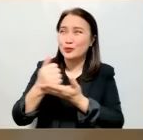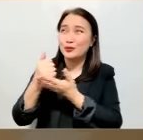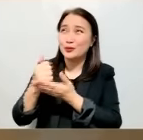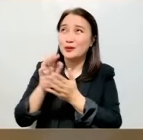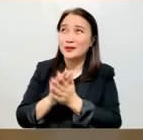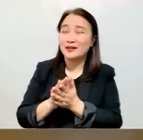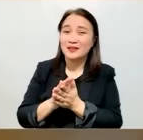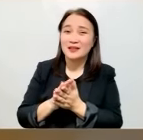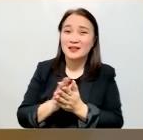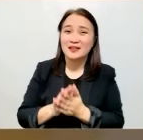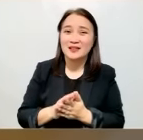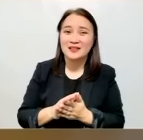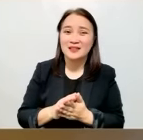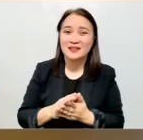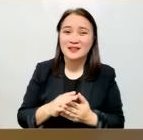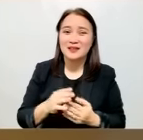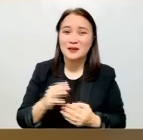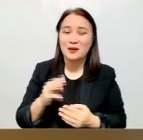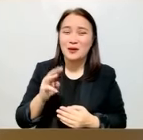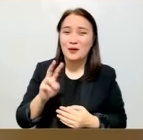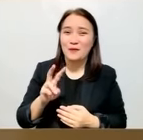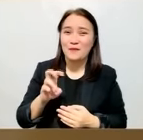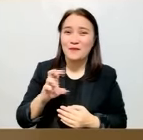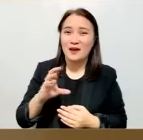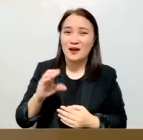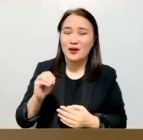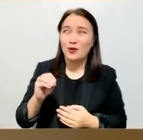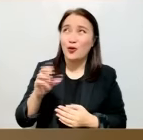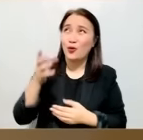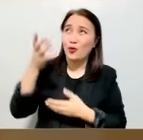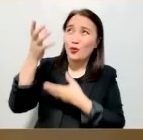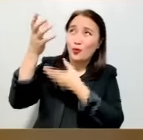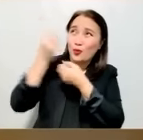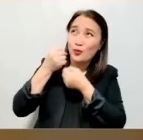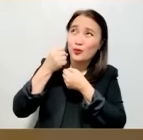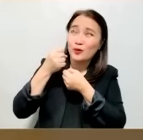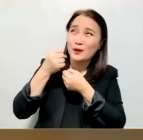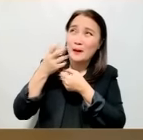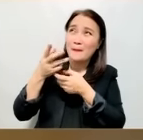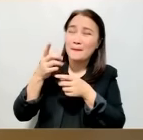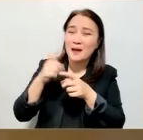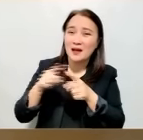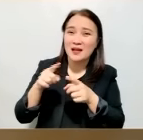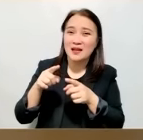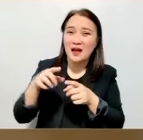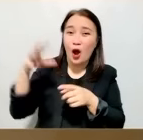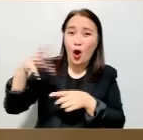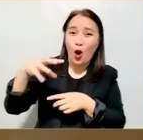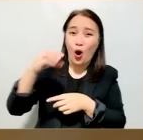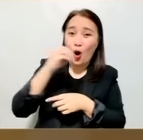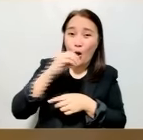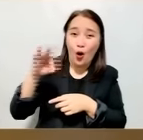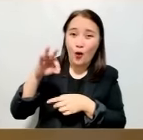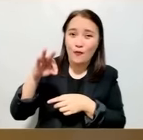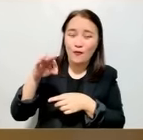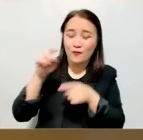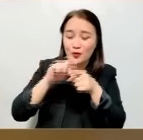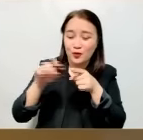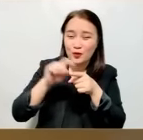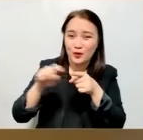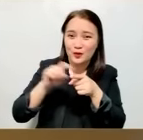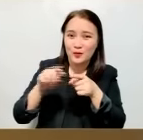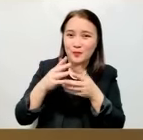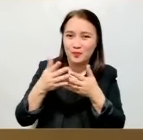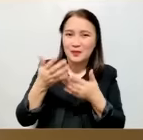Visayan Electric Company of Veco para kunin ang sawa. Kinailangang patayin ang supply ng kuryente sa barangay para sa kaligtasan ng mga